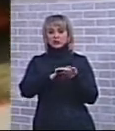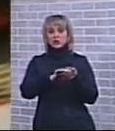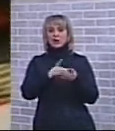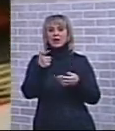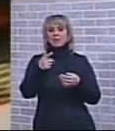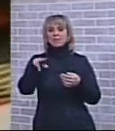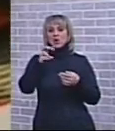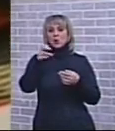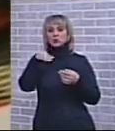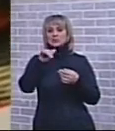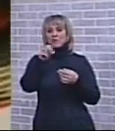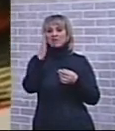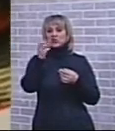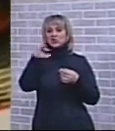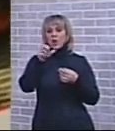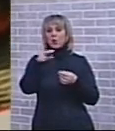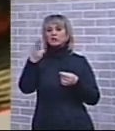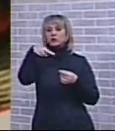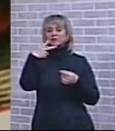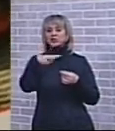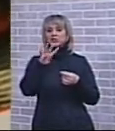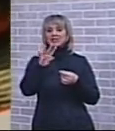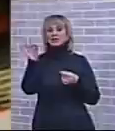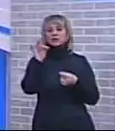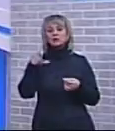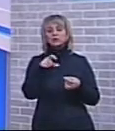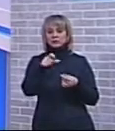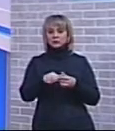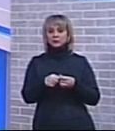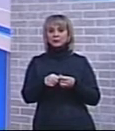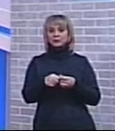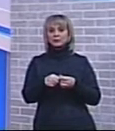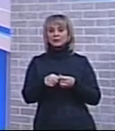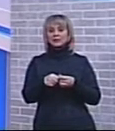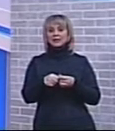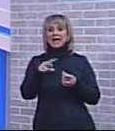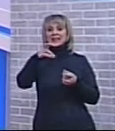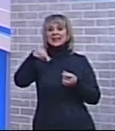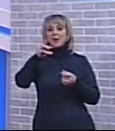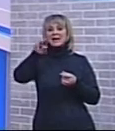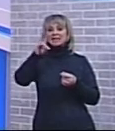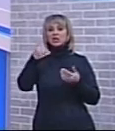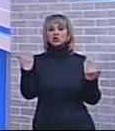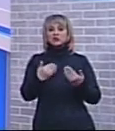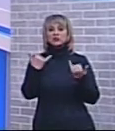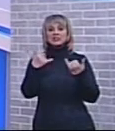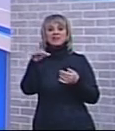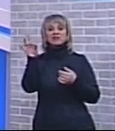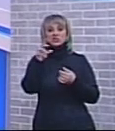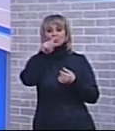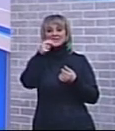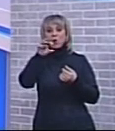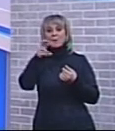Галина Белоусова, Сергей Вишняков, Дон-24, Ростов-на-Дону. Лама Яна живет теперь в